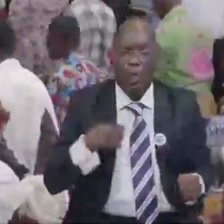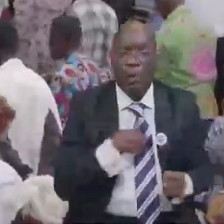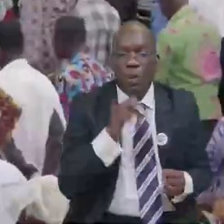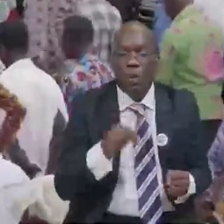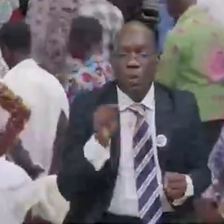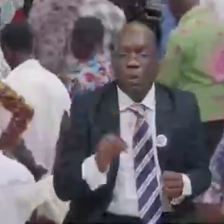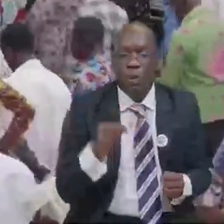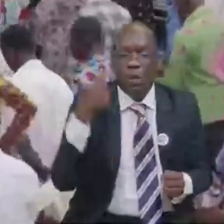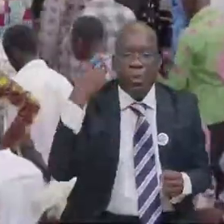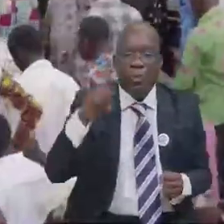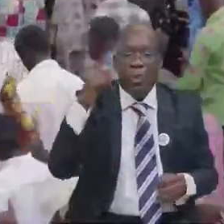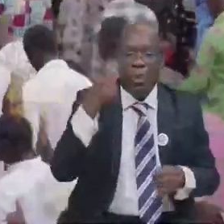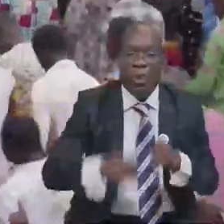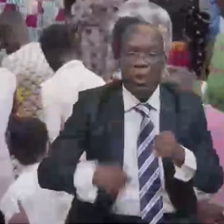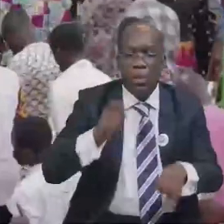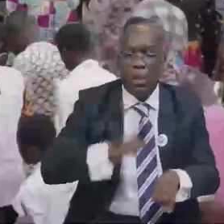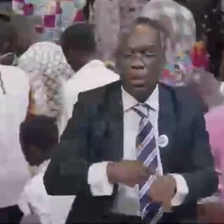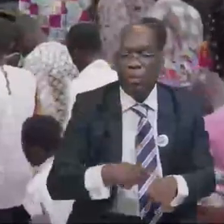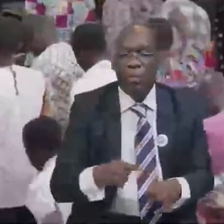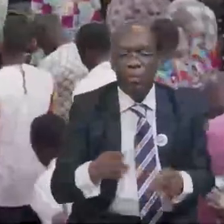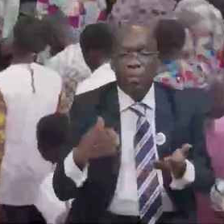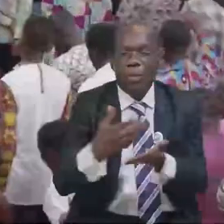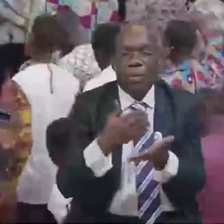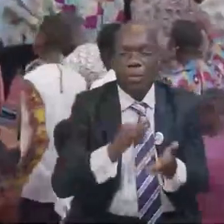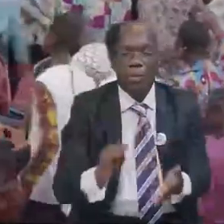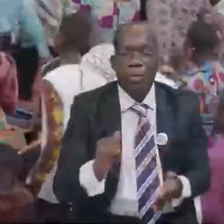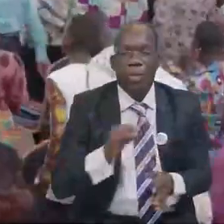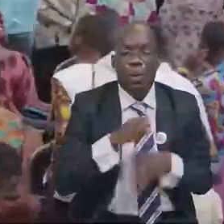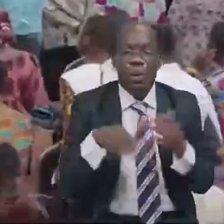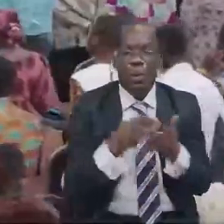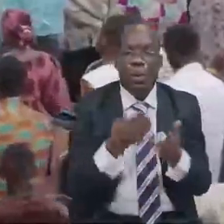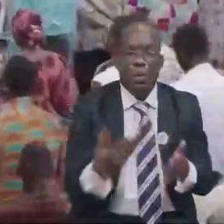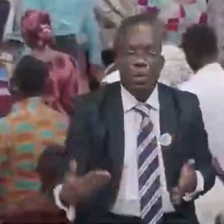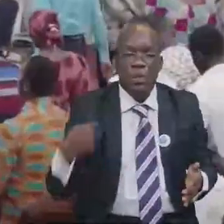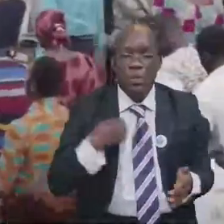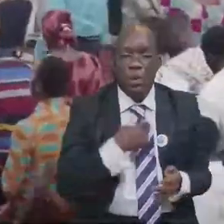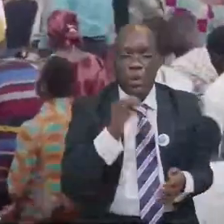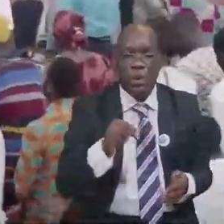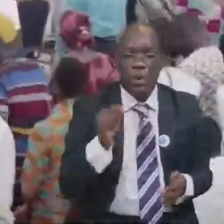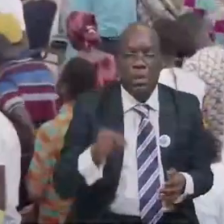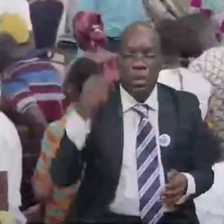Pour la moisson des derniers temps. Toutes les ressources dont nous avons besoin.